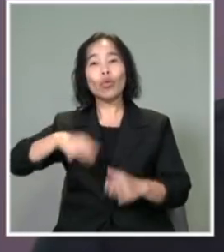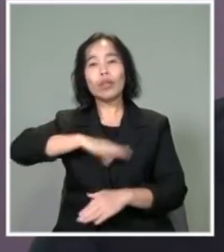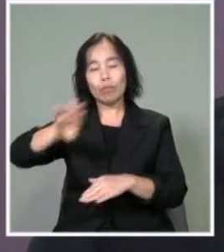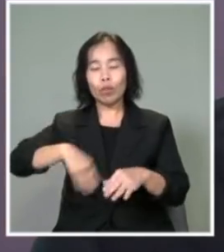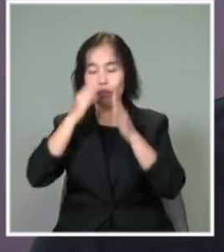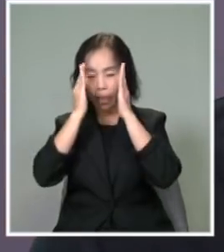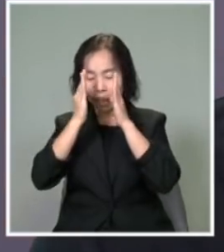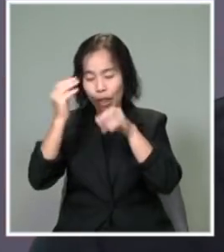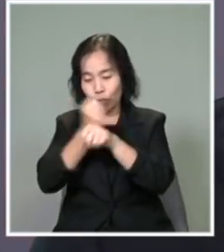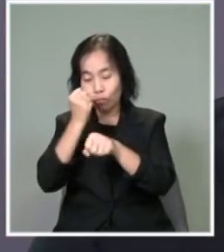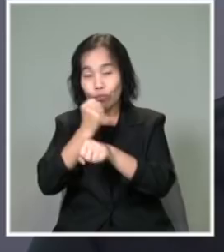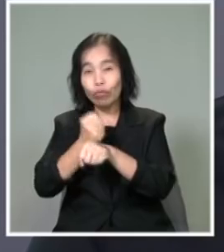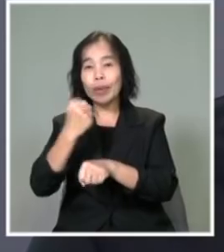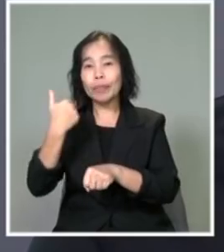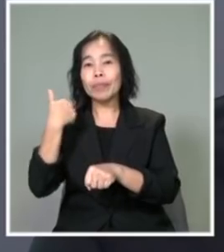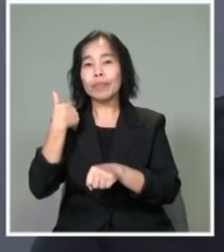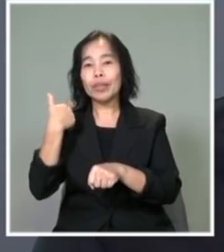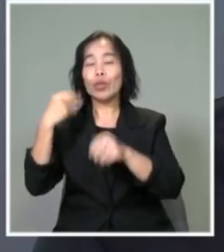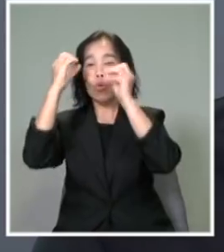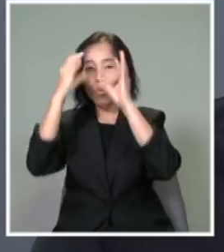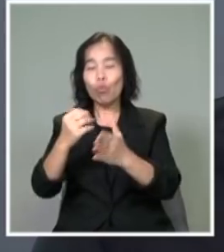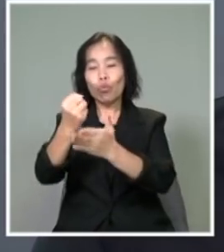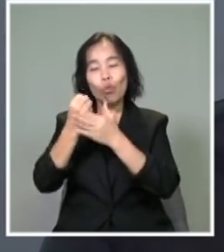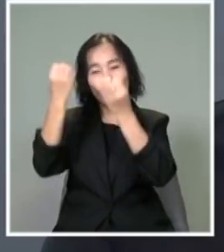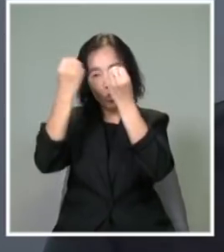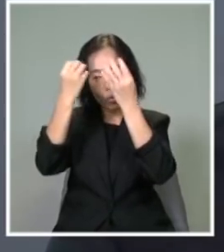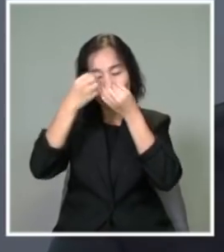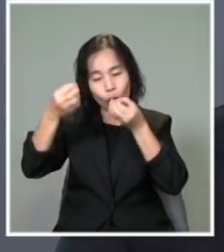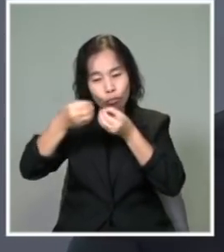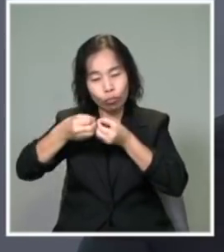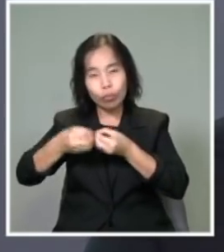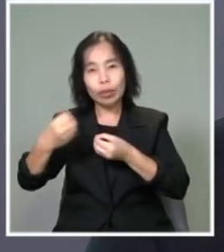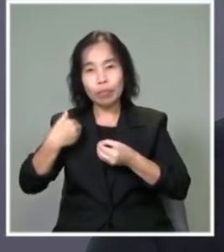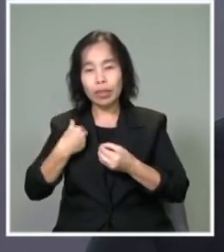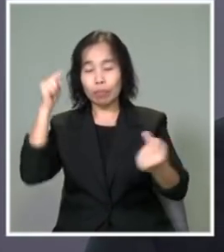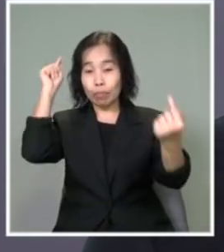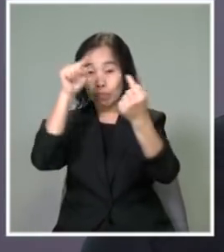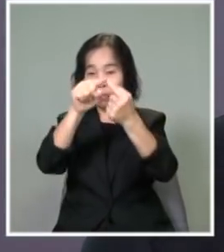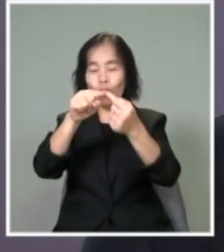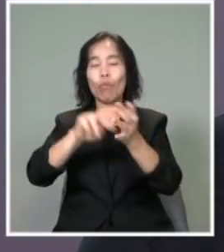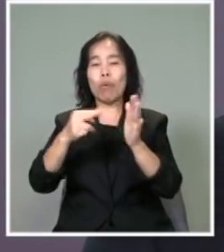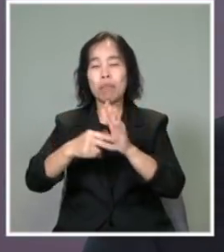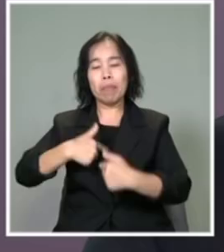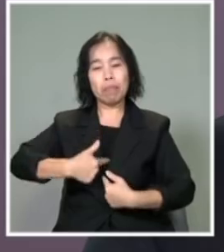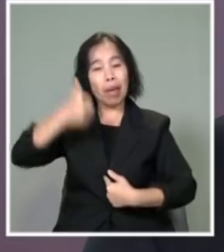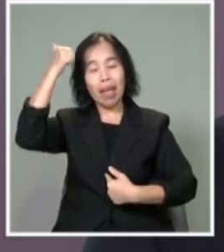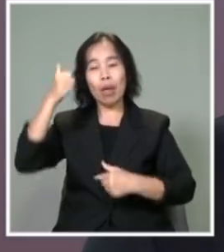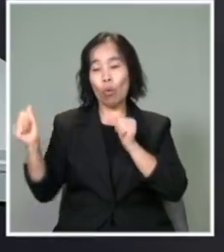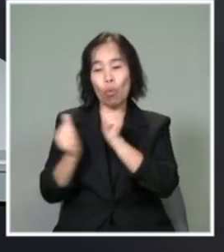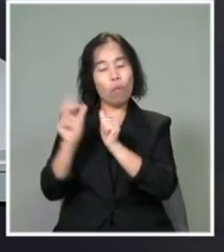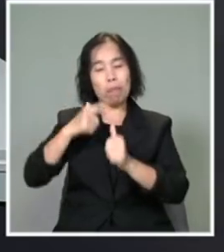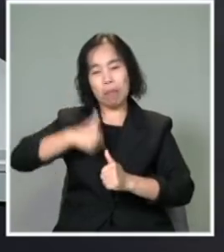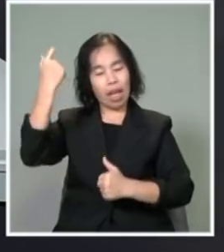อย่างเต็มที่ครับทั้งทีมงานทั้งสตาฟโค้ชครับก็ช่วยกันทุกคนครับผมก็ตั้งเป้าไว้ว่าแชมป์เดียวเหมือนกันครับ แชมป์เดียวเหมือนกันทุกโรงเรียนบ